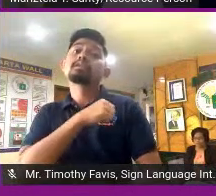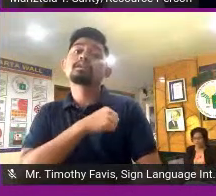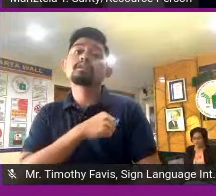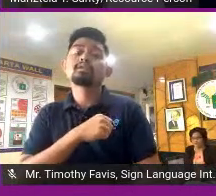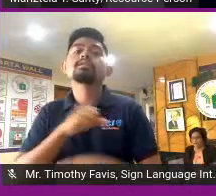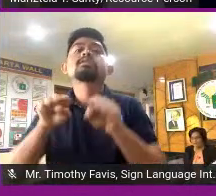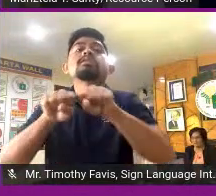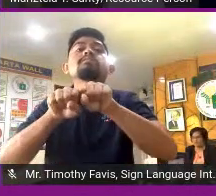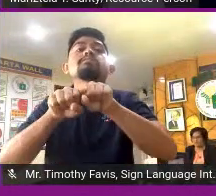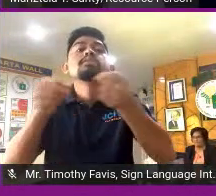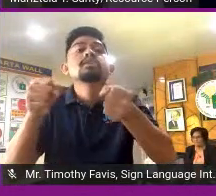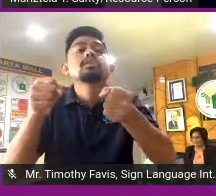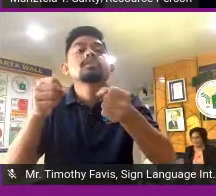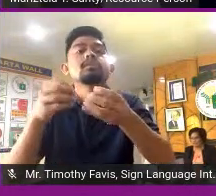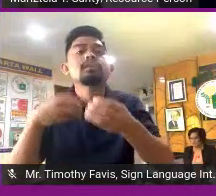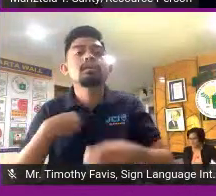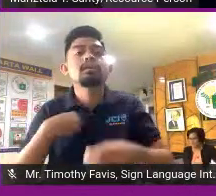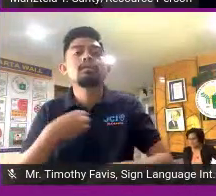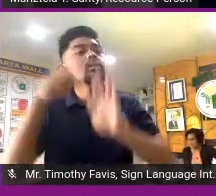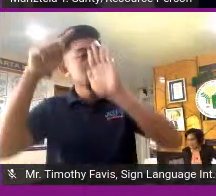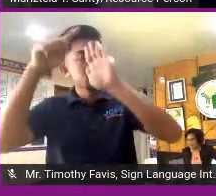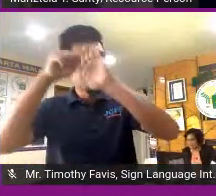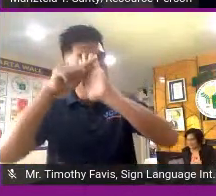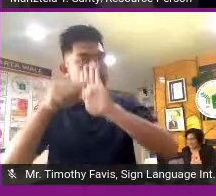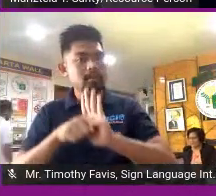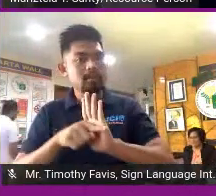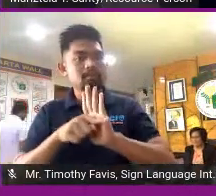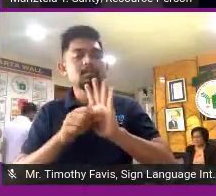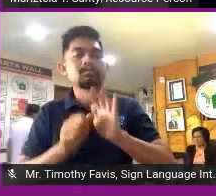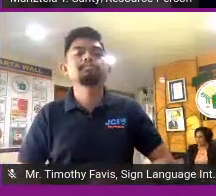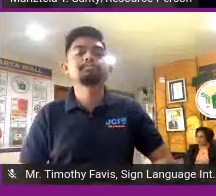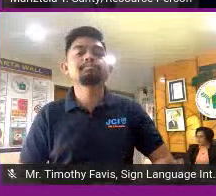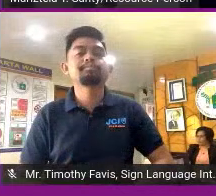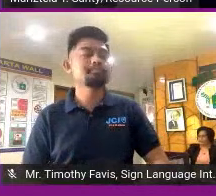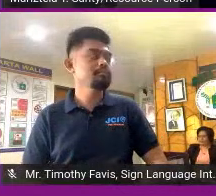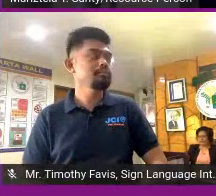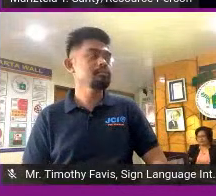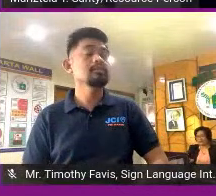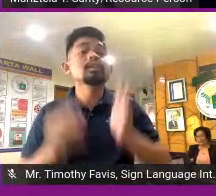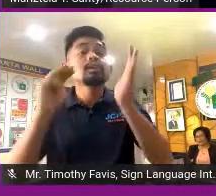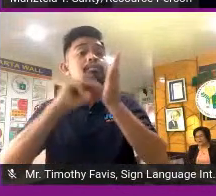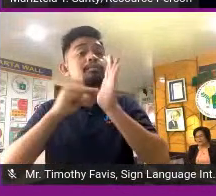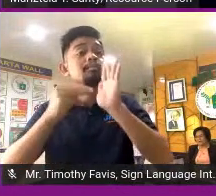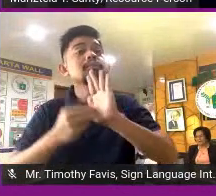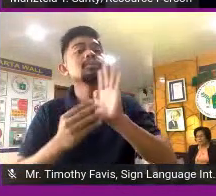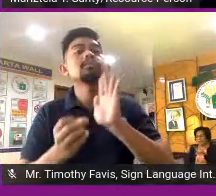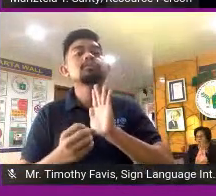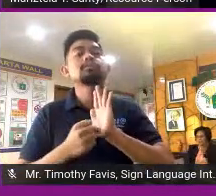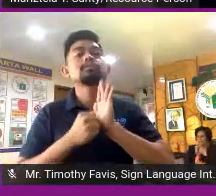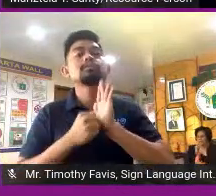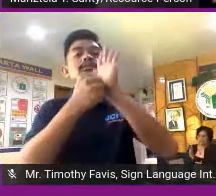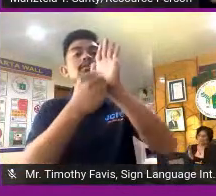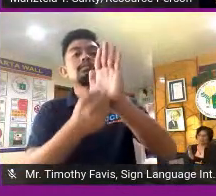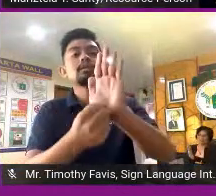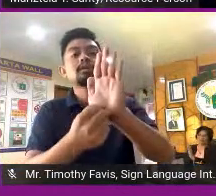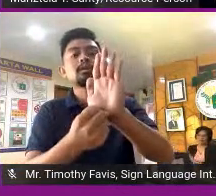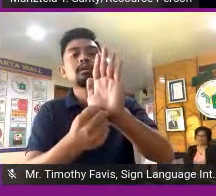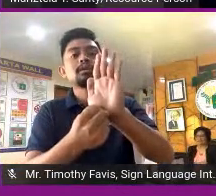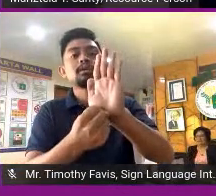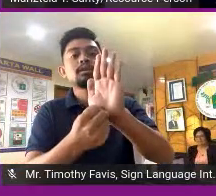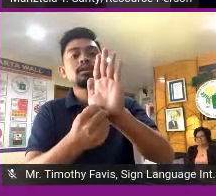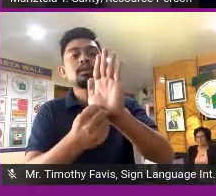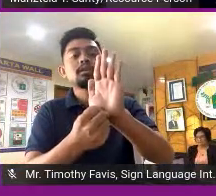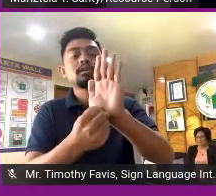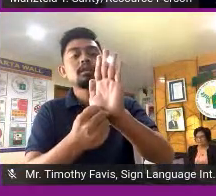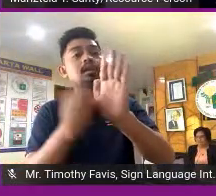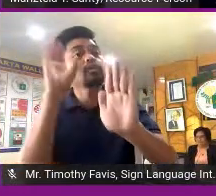inner boundaries and biases. Ito po pinapakita, itong picture on the